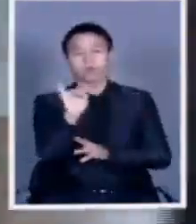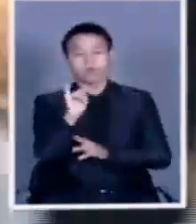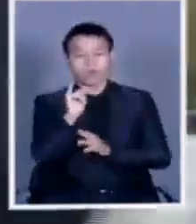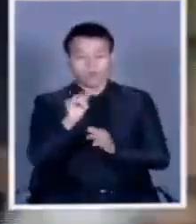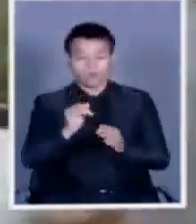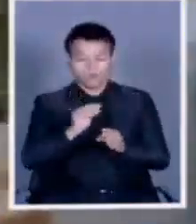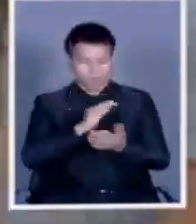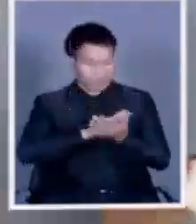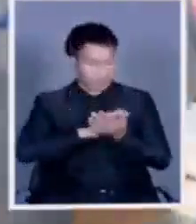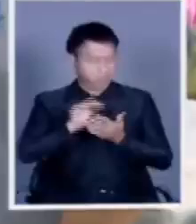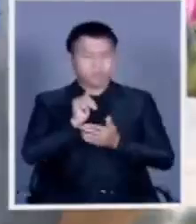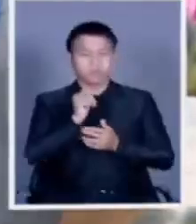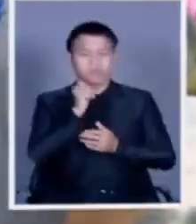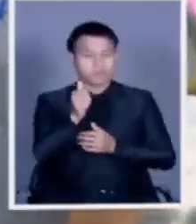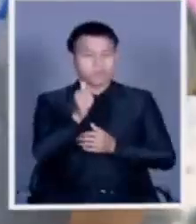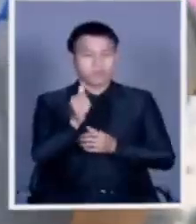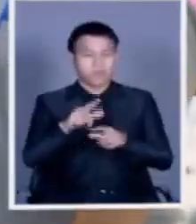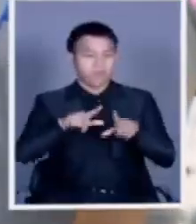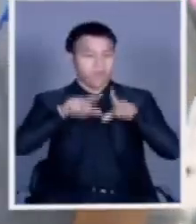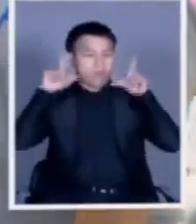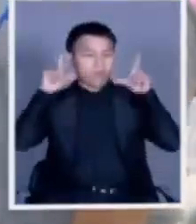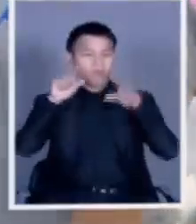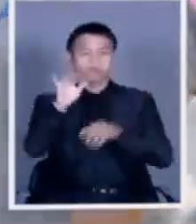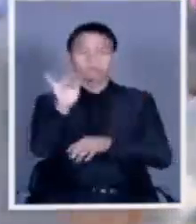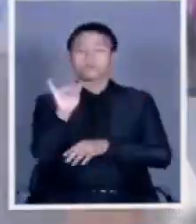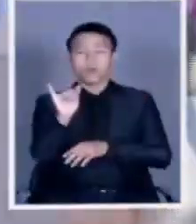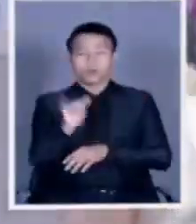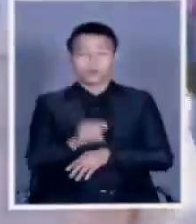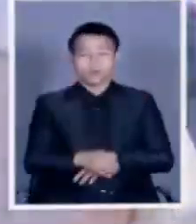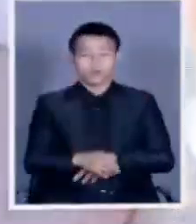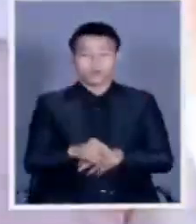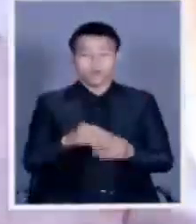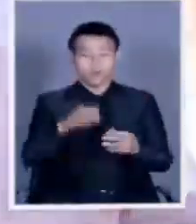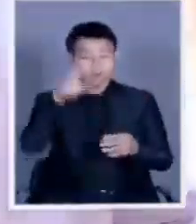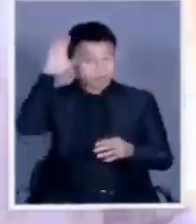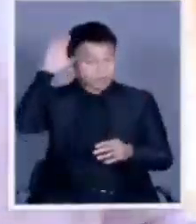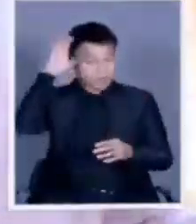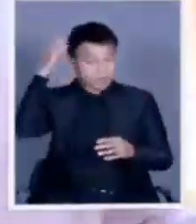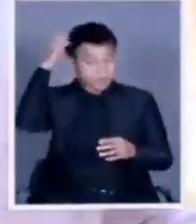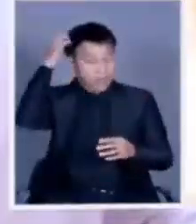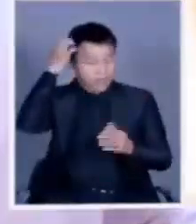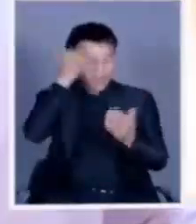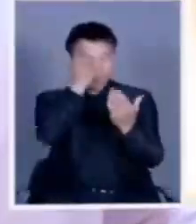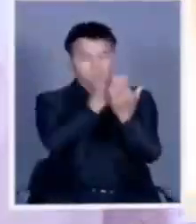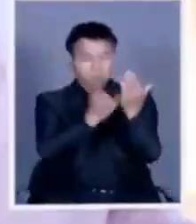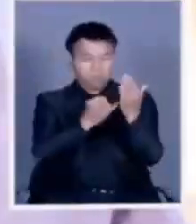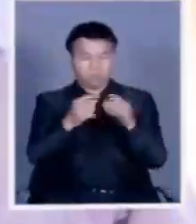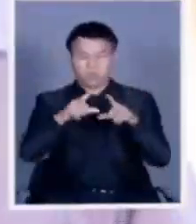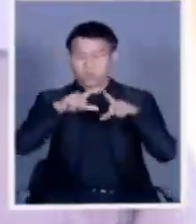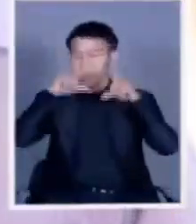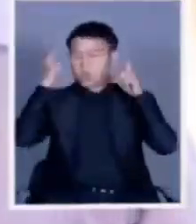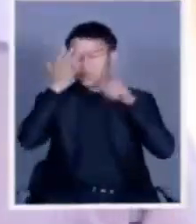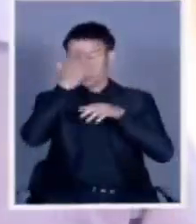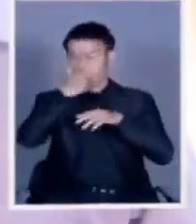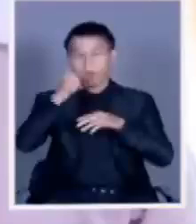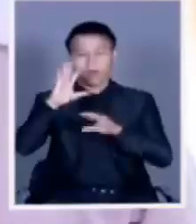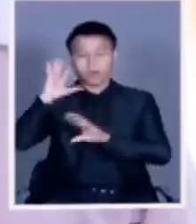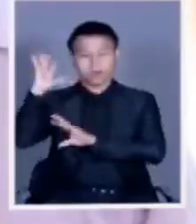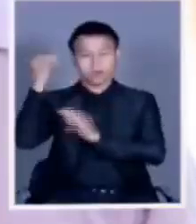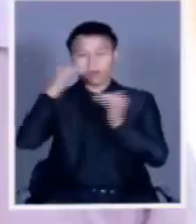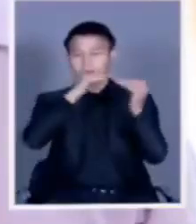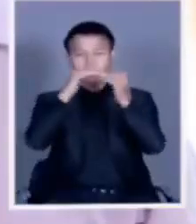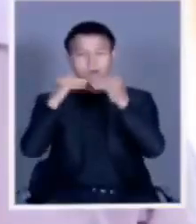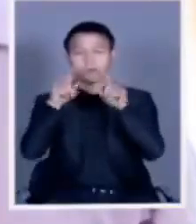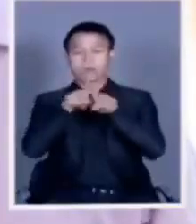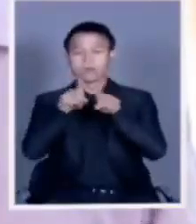งระดับชาติก็แม่นระดับสากลก็แม่นอันนี้แม่นห้องวางแสดงของนักศึก